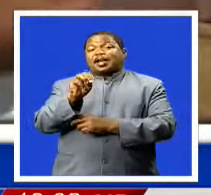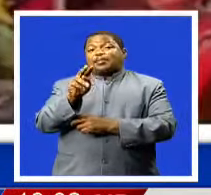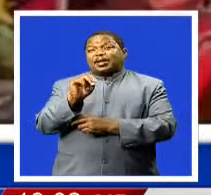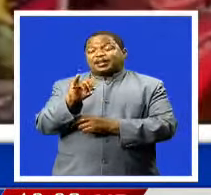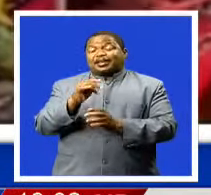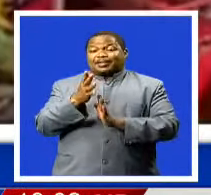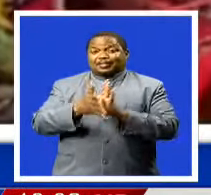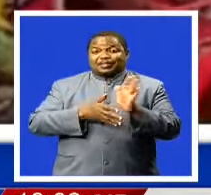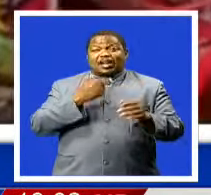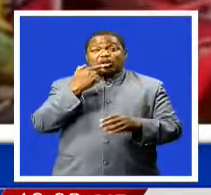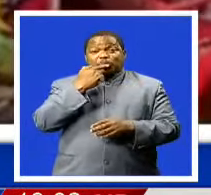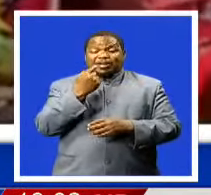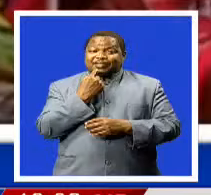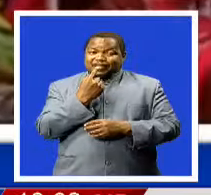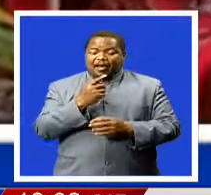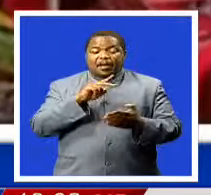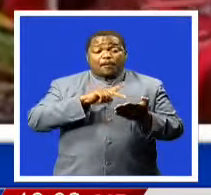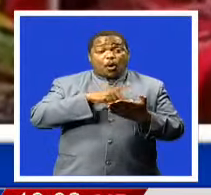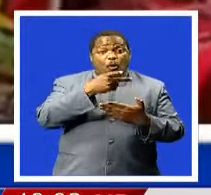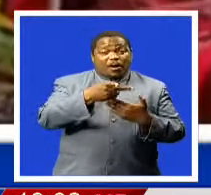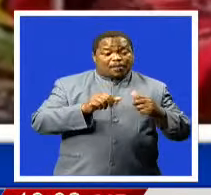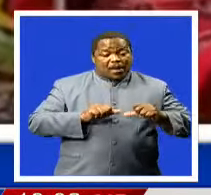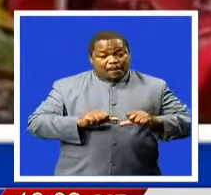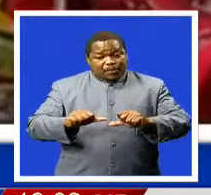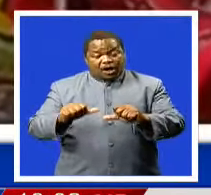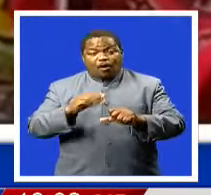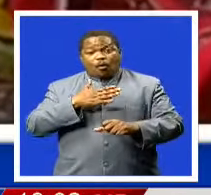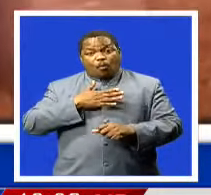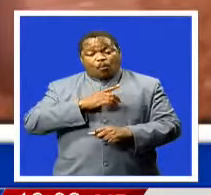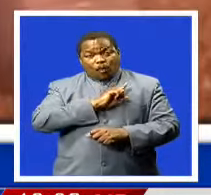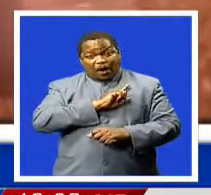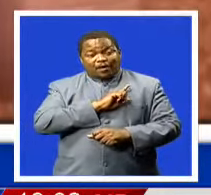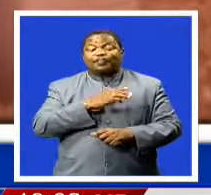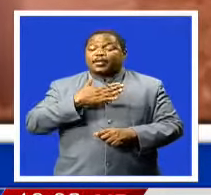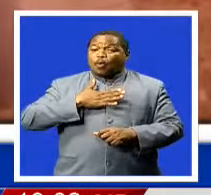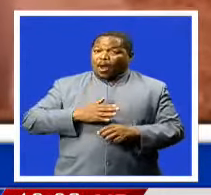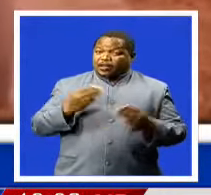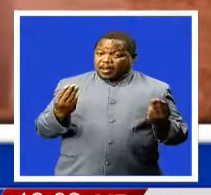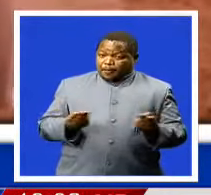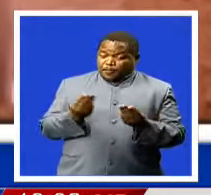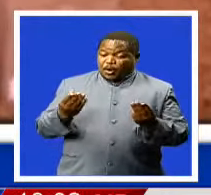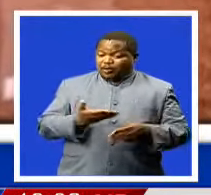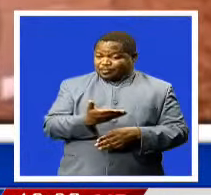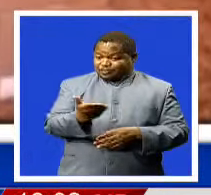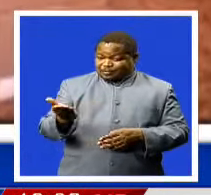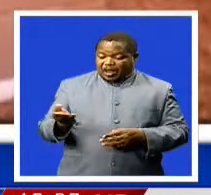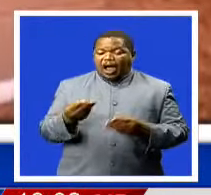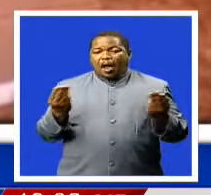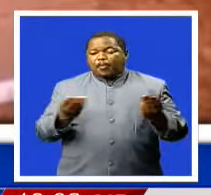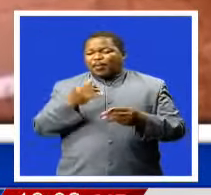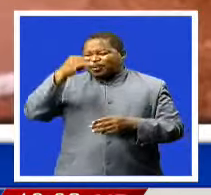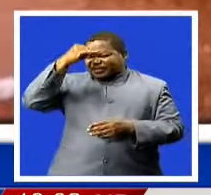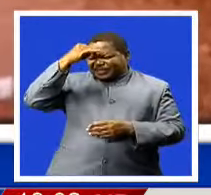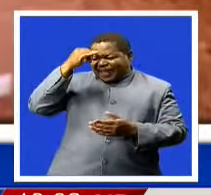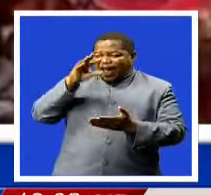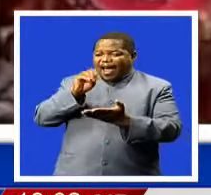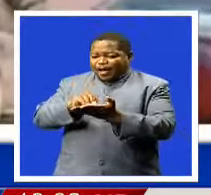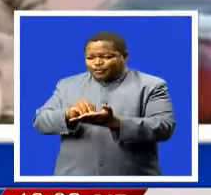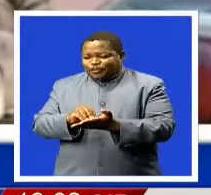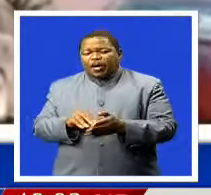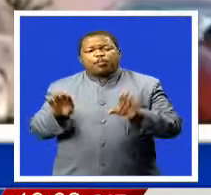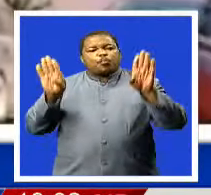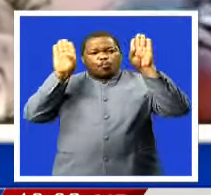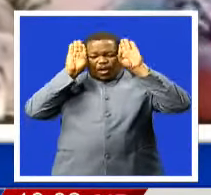tendelwe kutosita sive sasenzingeni singahlali nemakhono. Inkosi siphele tulo nalaba dzinge ma wheelchairs namhla